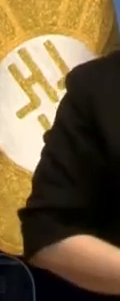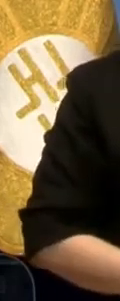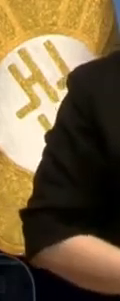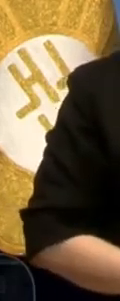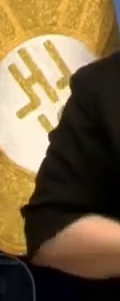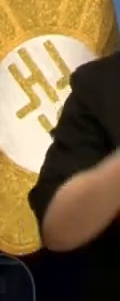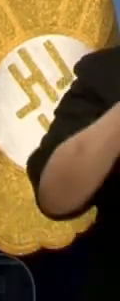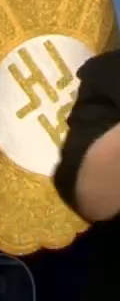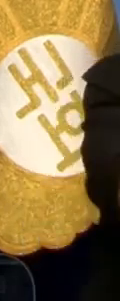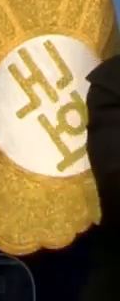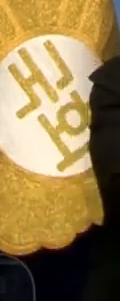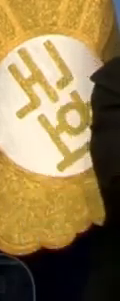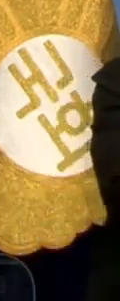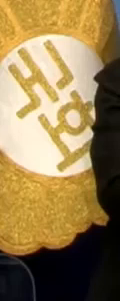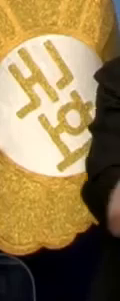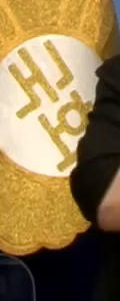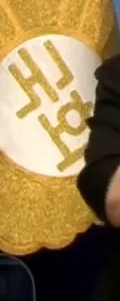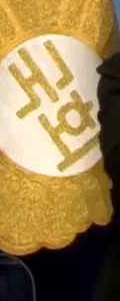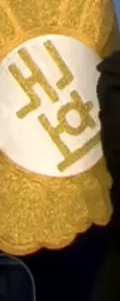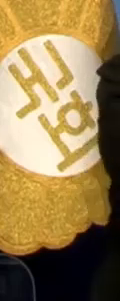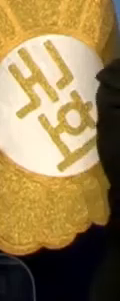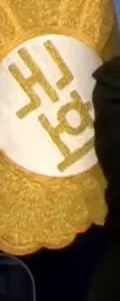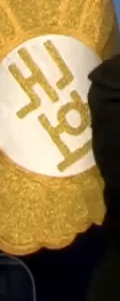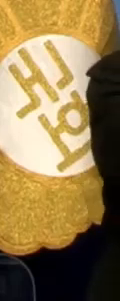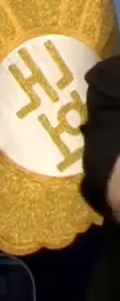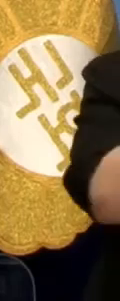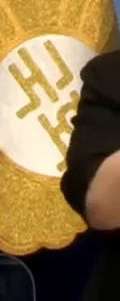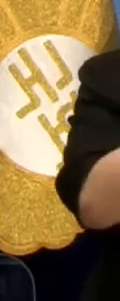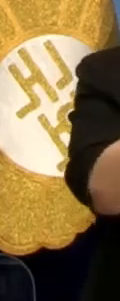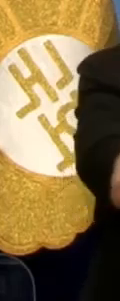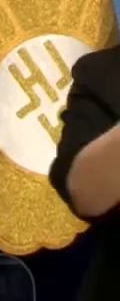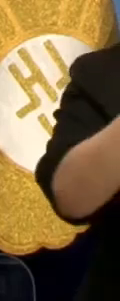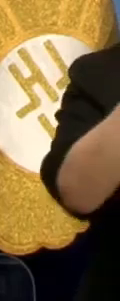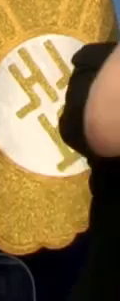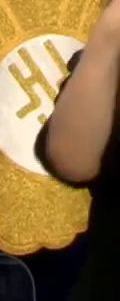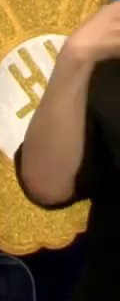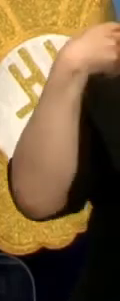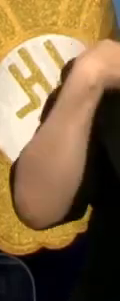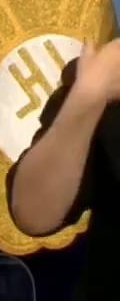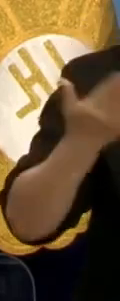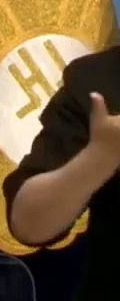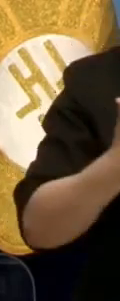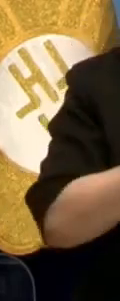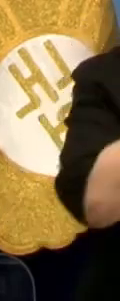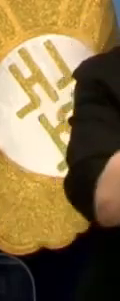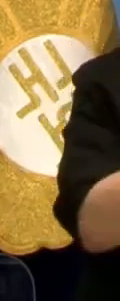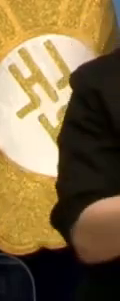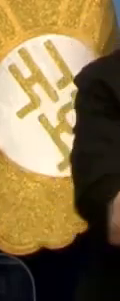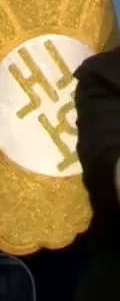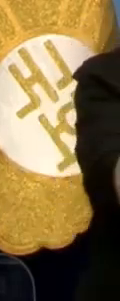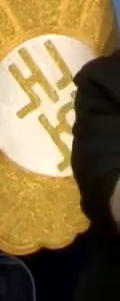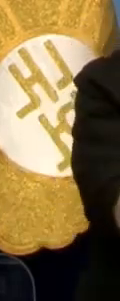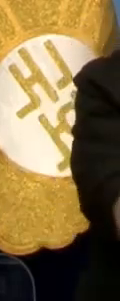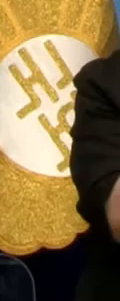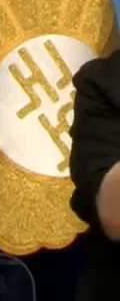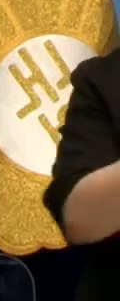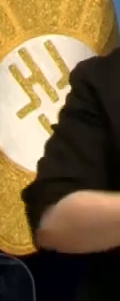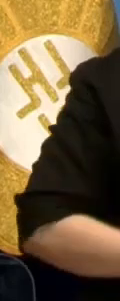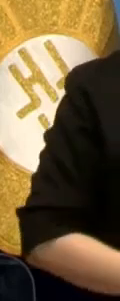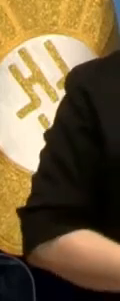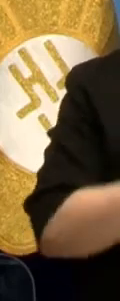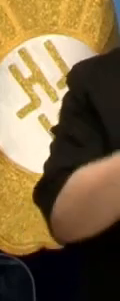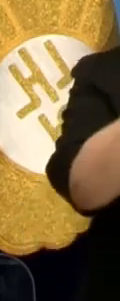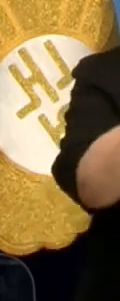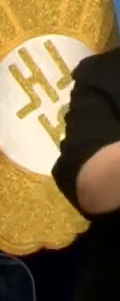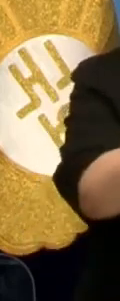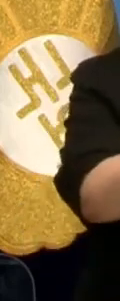대전환의 위기 시대를 기회로 만드는 대대적인 정부 역할도 중요한 성장 수단입니다. 거기에